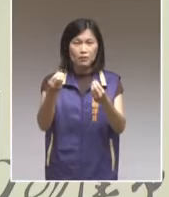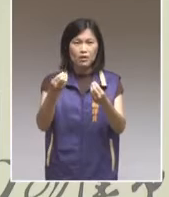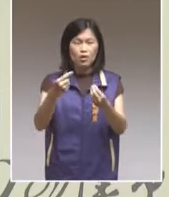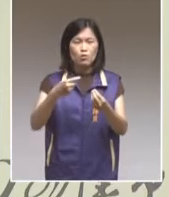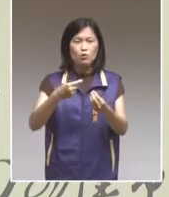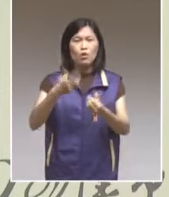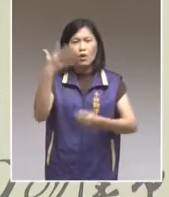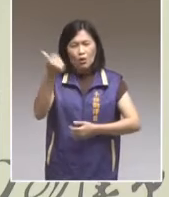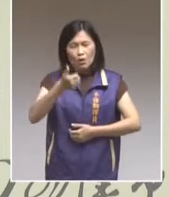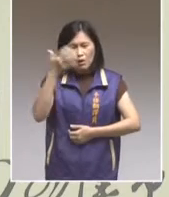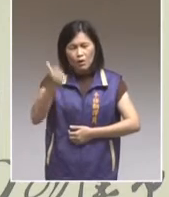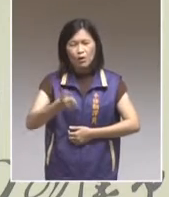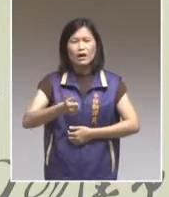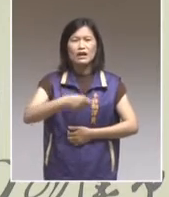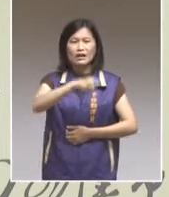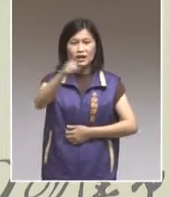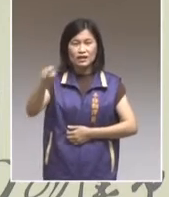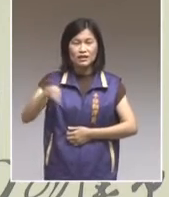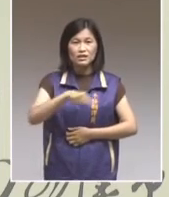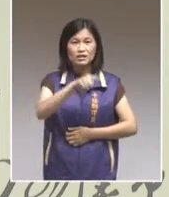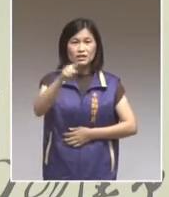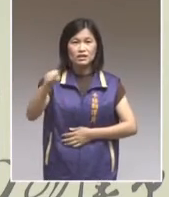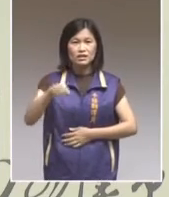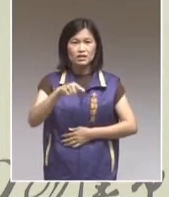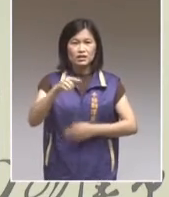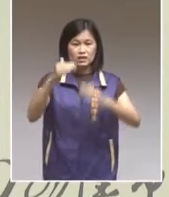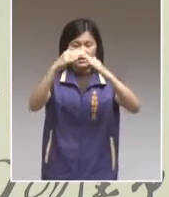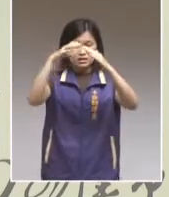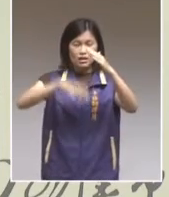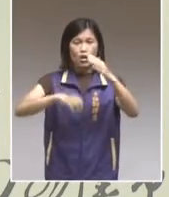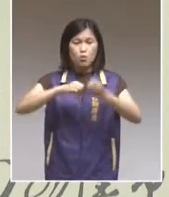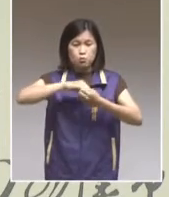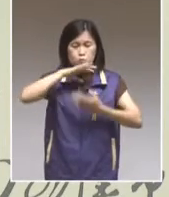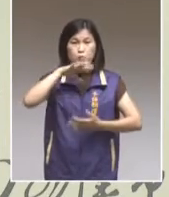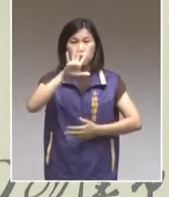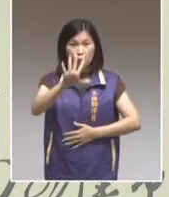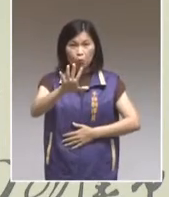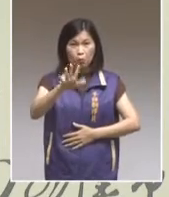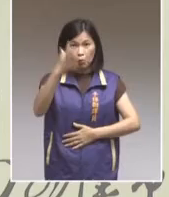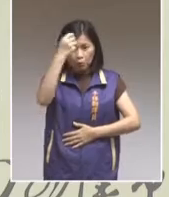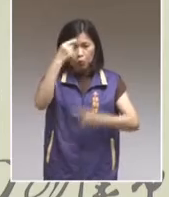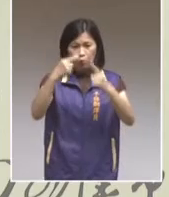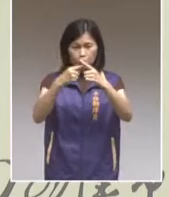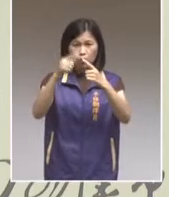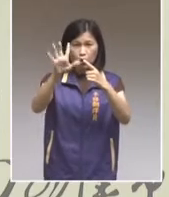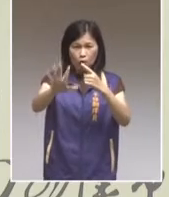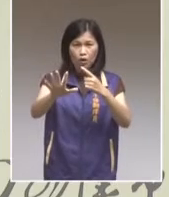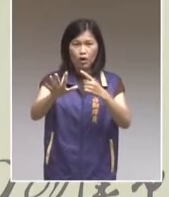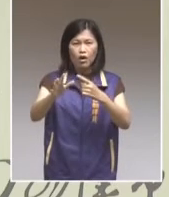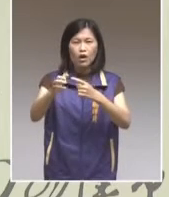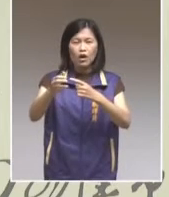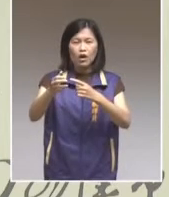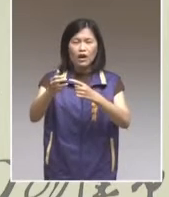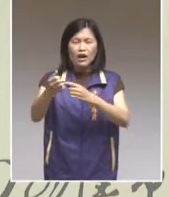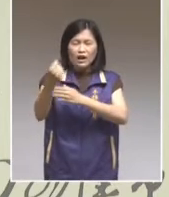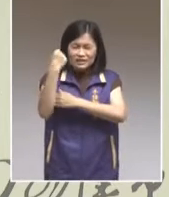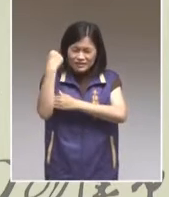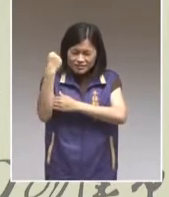劝各位处理老人家中辈时代尽量